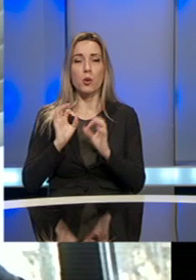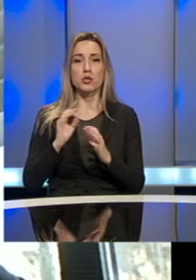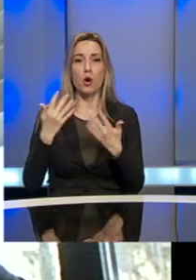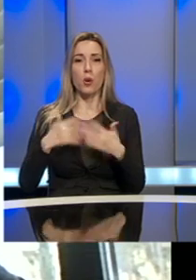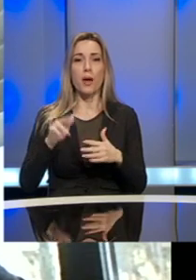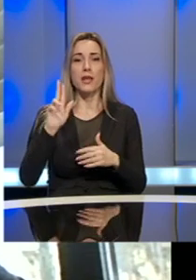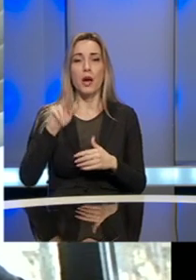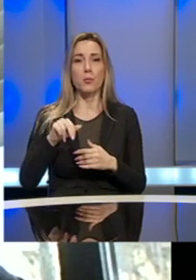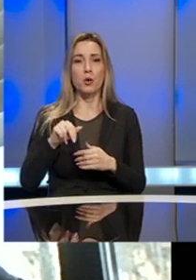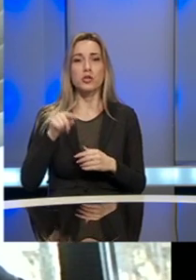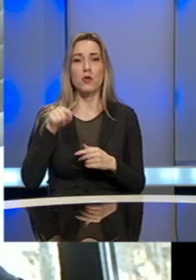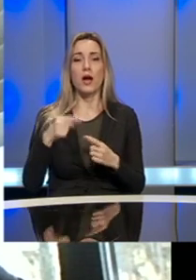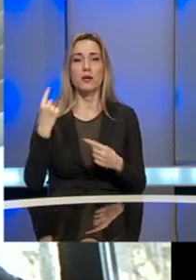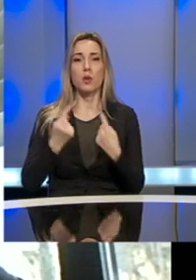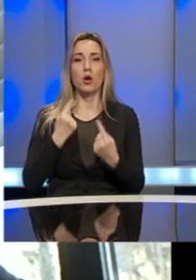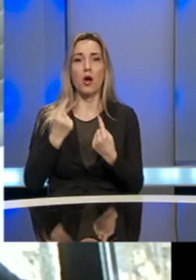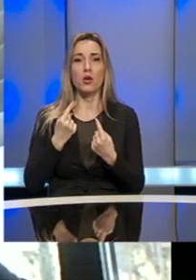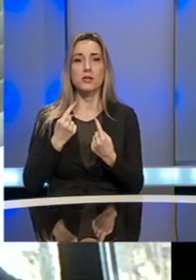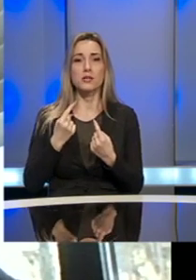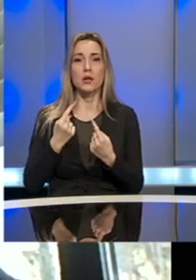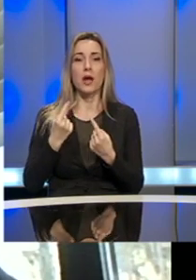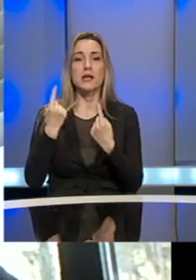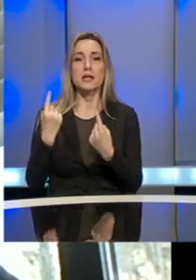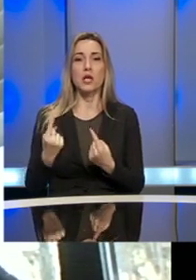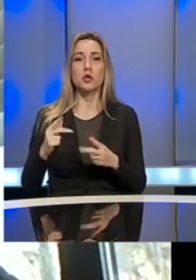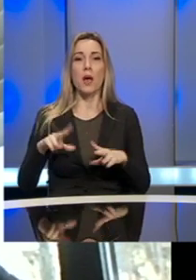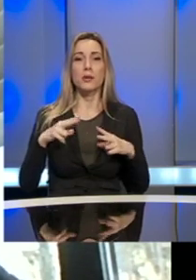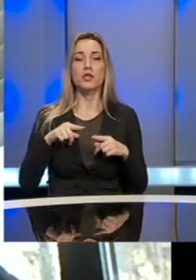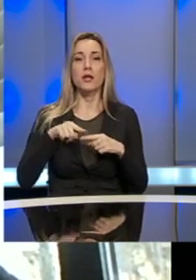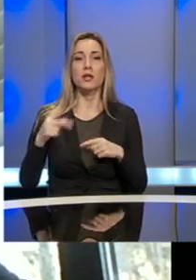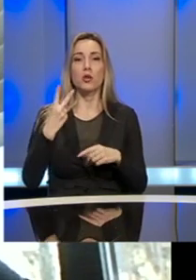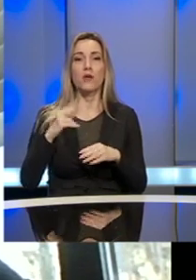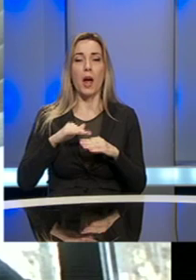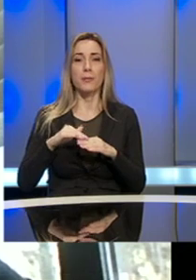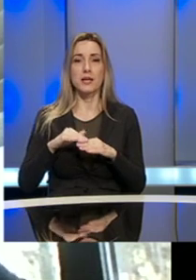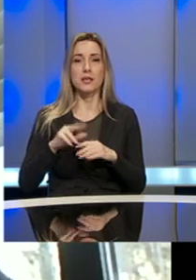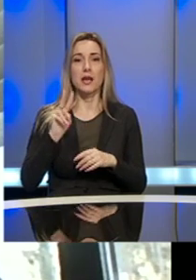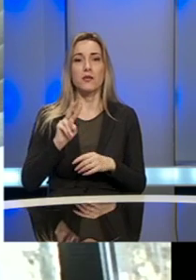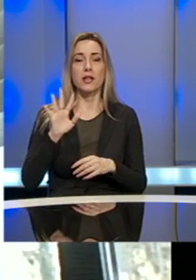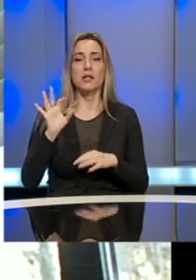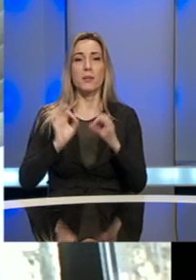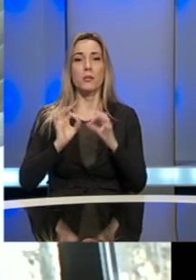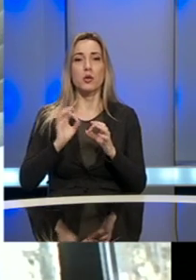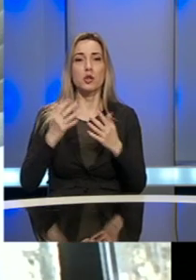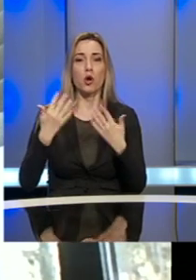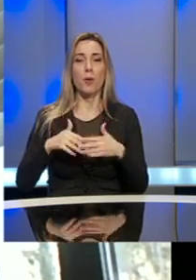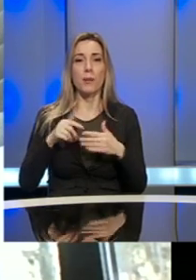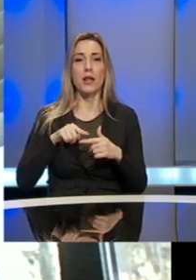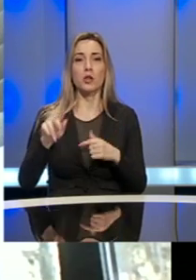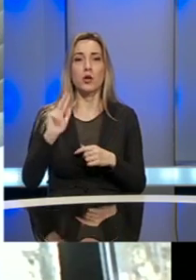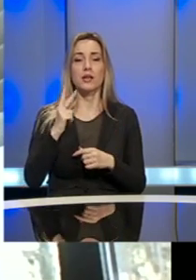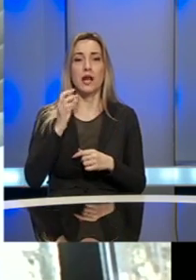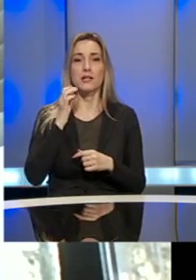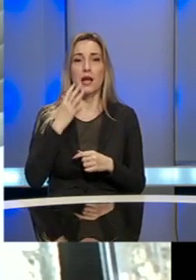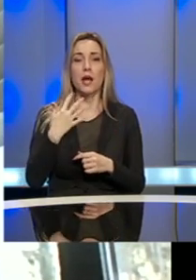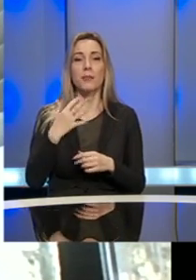kompanija može u ovakvim okolnostima zastoja preživjeti do 2 mjeseca. 25% kompanija do 13 dana